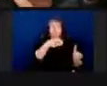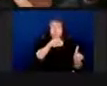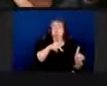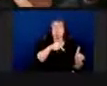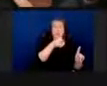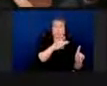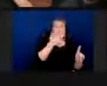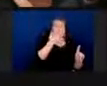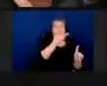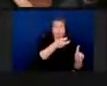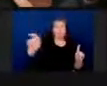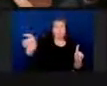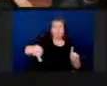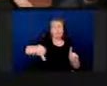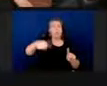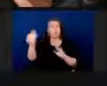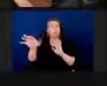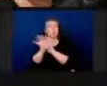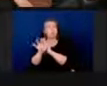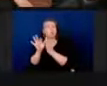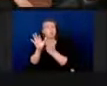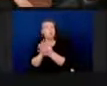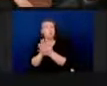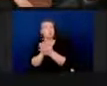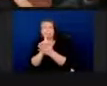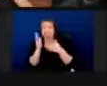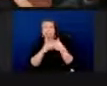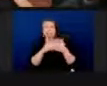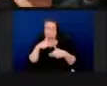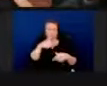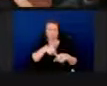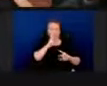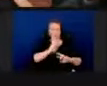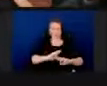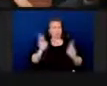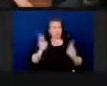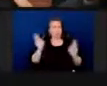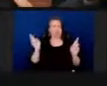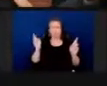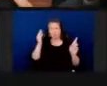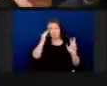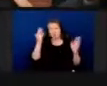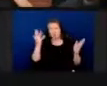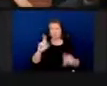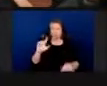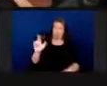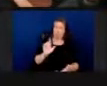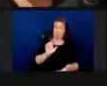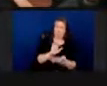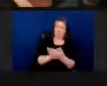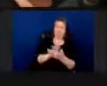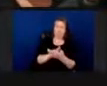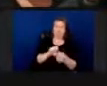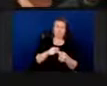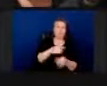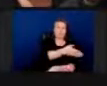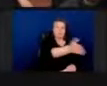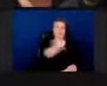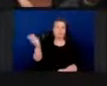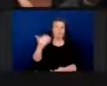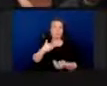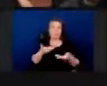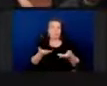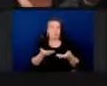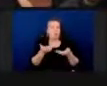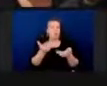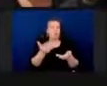na wakiamua kuingia katika shule za chaguo ya shule watakuwa